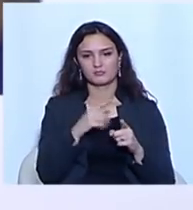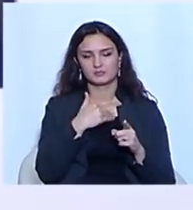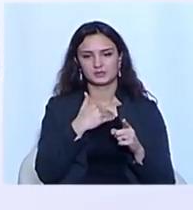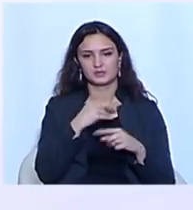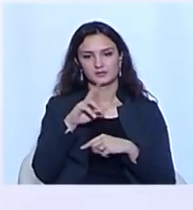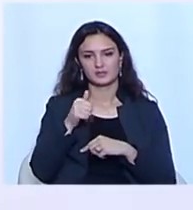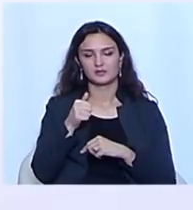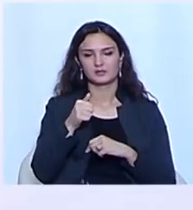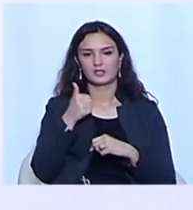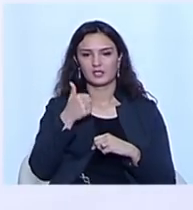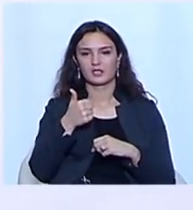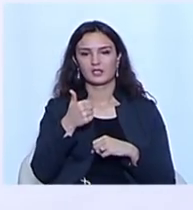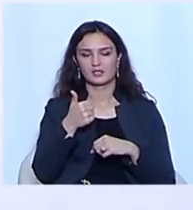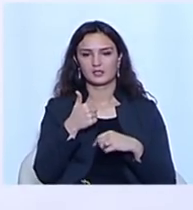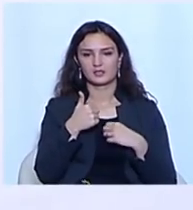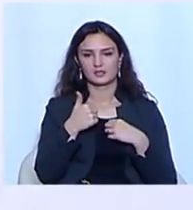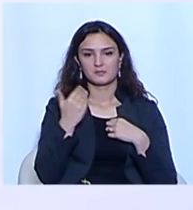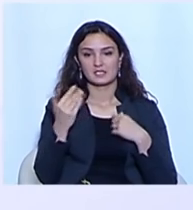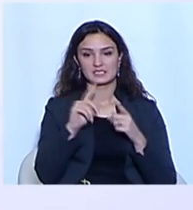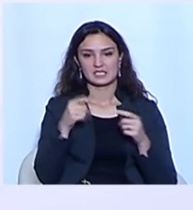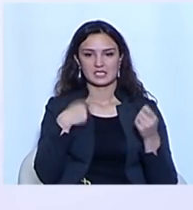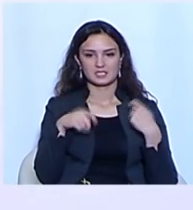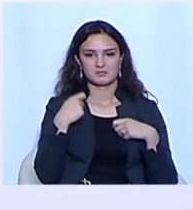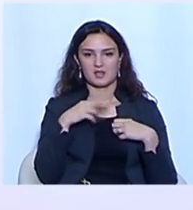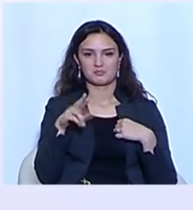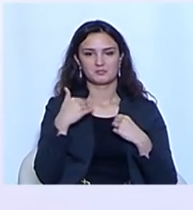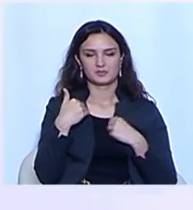და ტანსაცმელი რომ მოცვას მაგისნაირი.